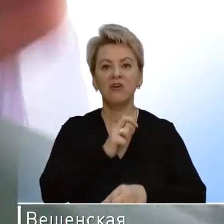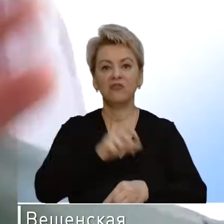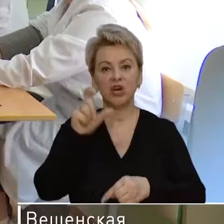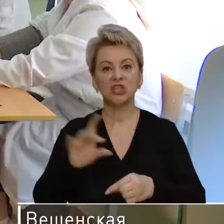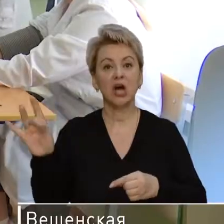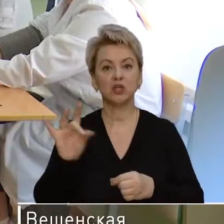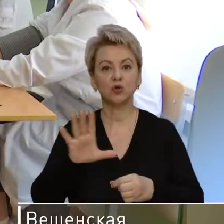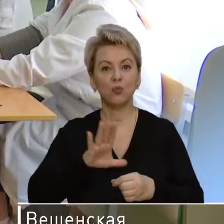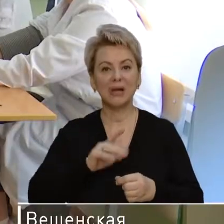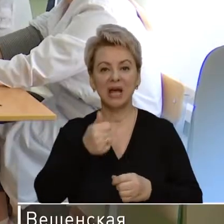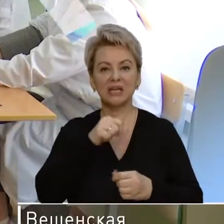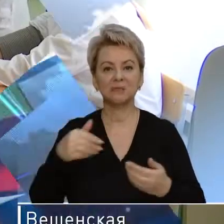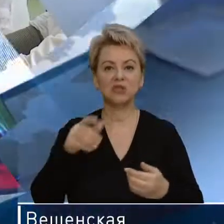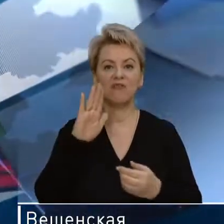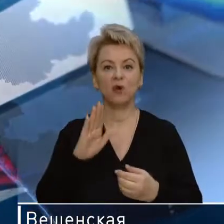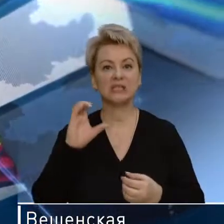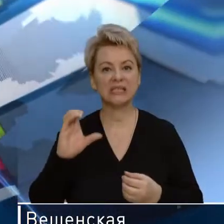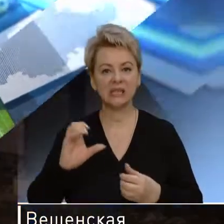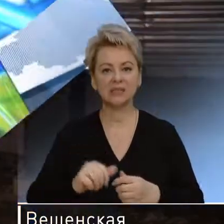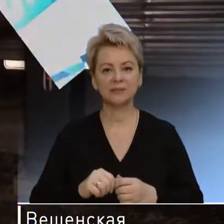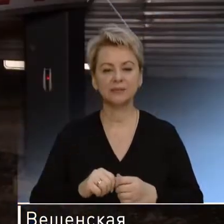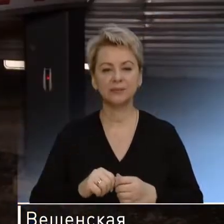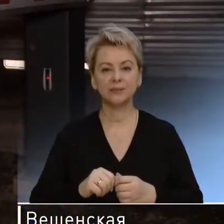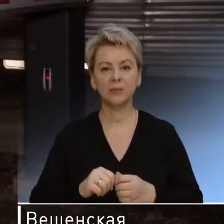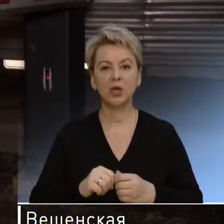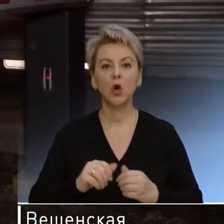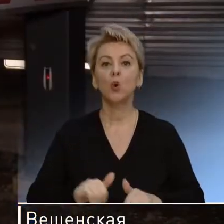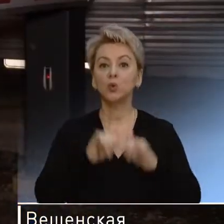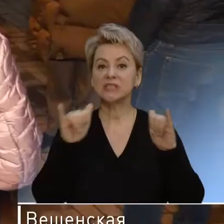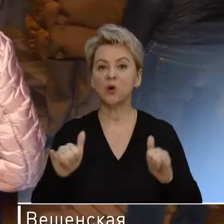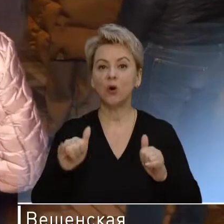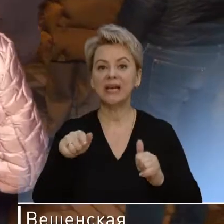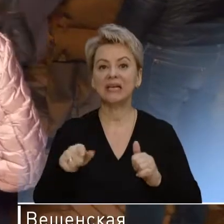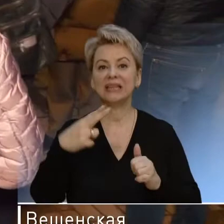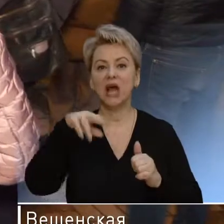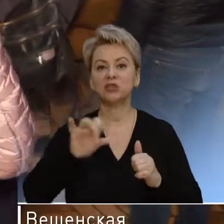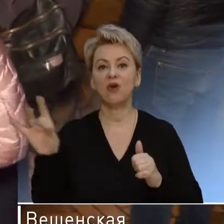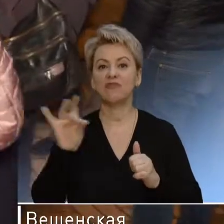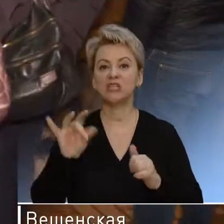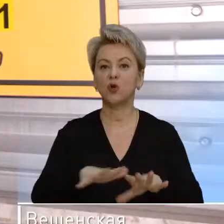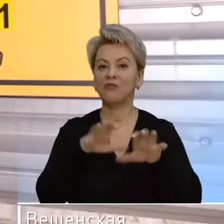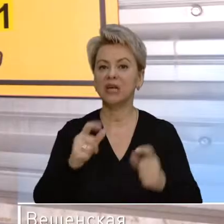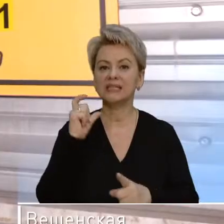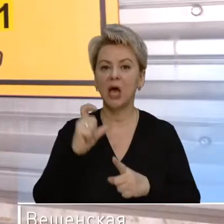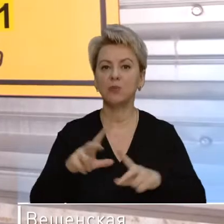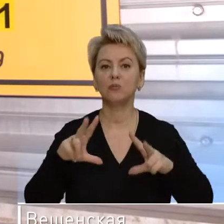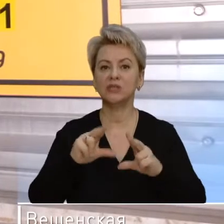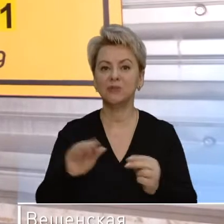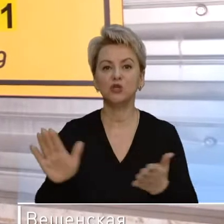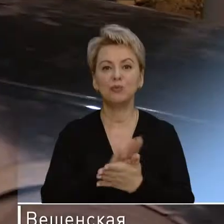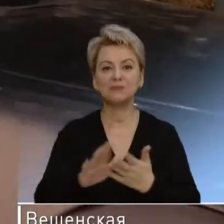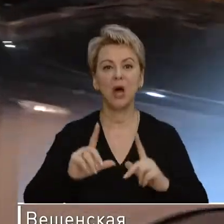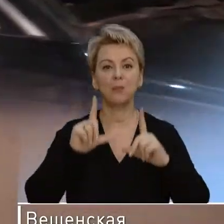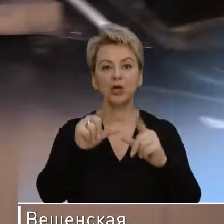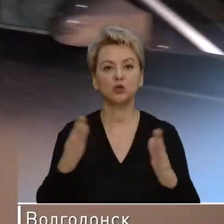южной столицы стал экспертом WorldSkills. Ускорились жильцам тракторной. В Ростове власти обещают обеспечить бесплатный